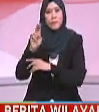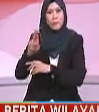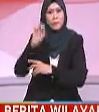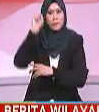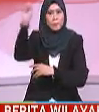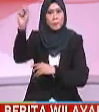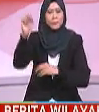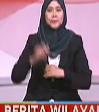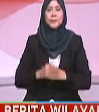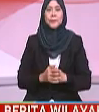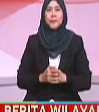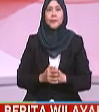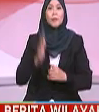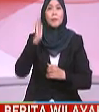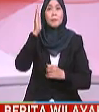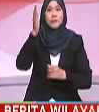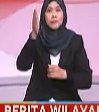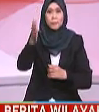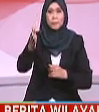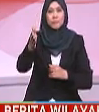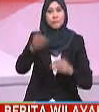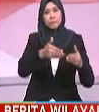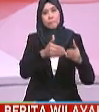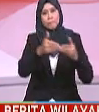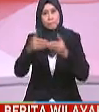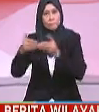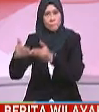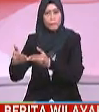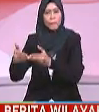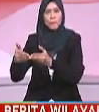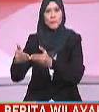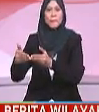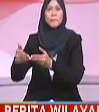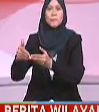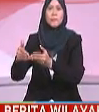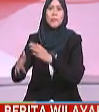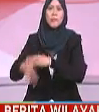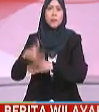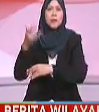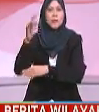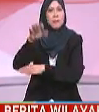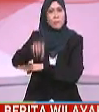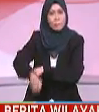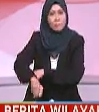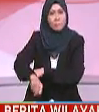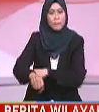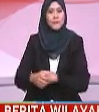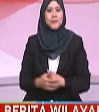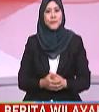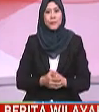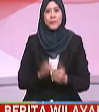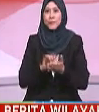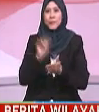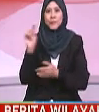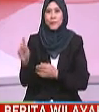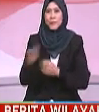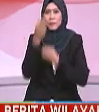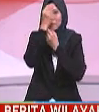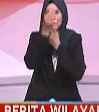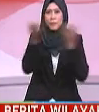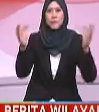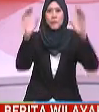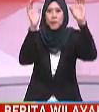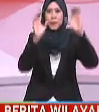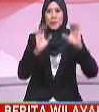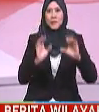Sabah. Keadaan ini juga dijangkakan akan berterusan sehingga ke awal malam nanti. Baiklah, sekian sahaja laporan cuaca untuk